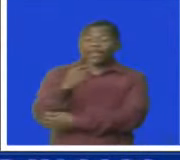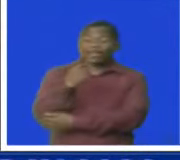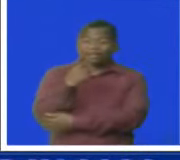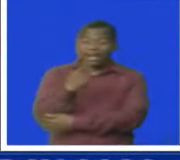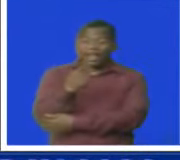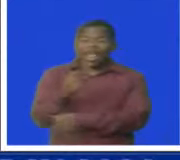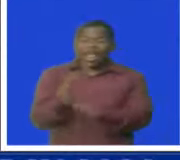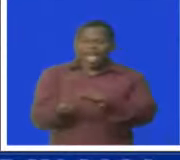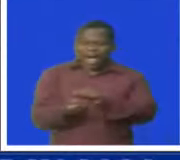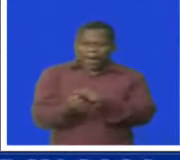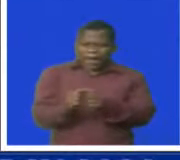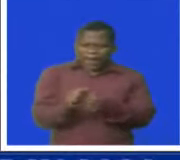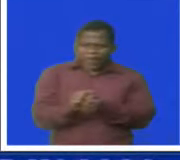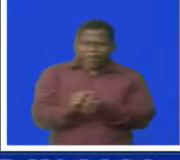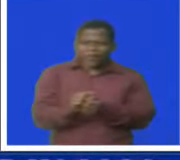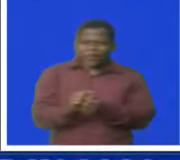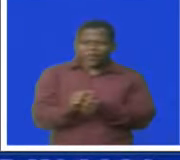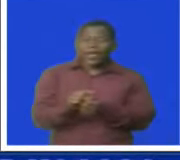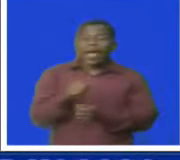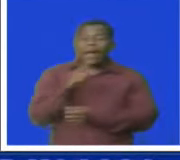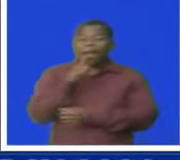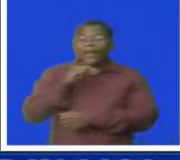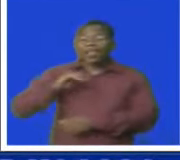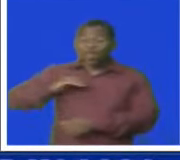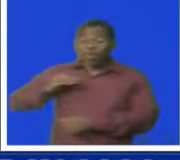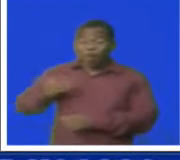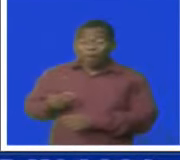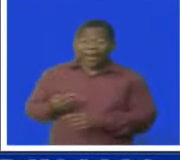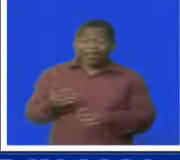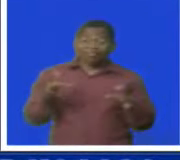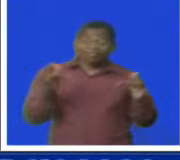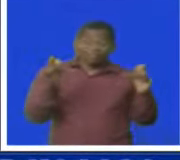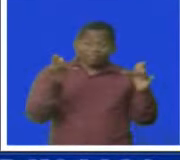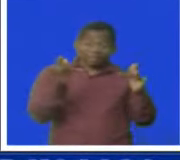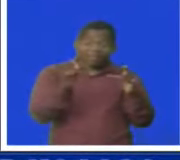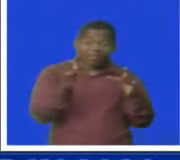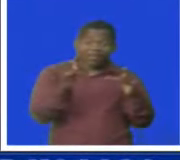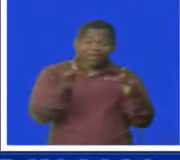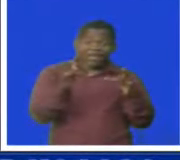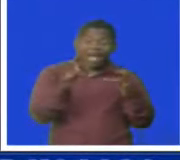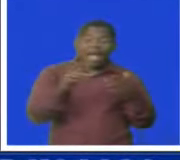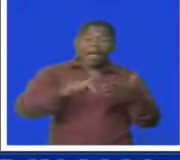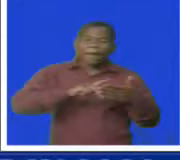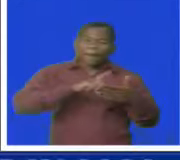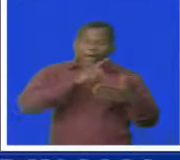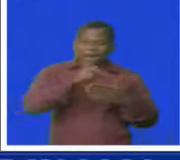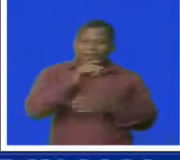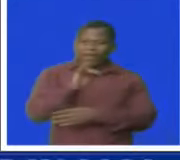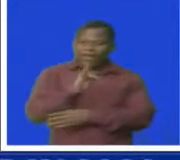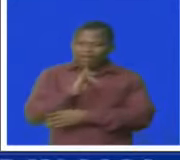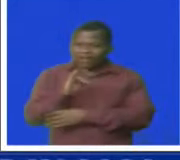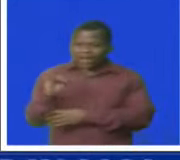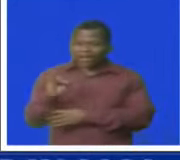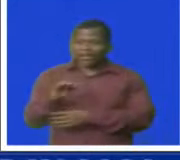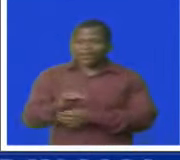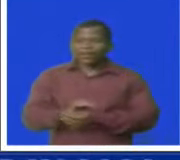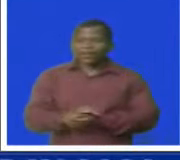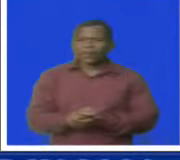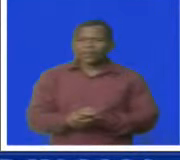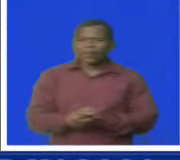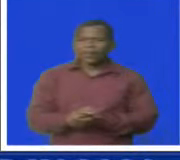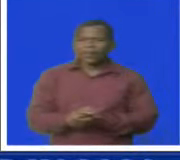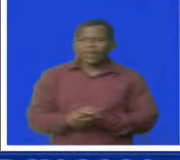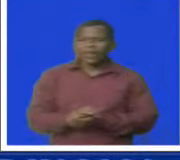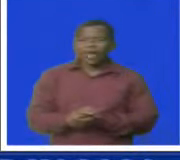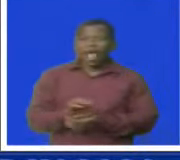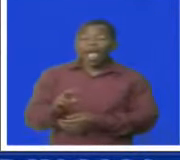ngulenye yetintfo labathambisa embili bayinhlangano. Uthi loku kuhambisana nanemgomo welishumi nesikhombisa wemigomo